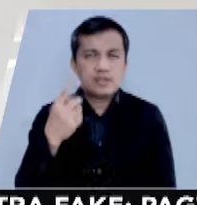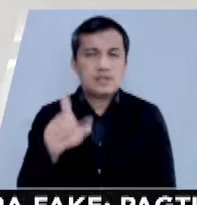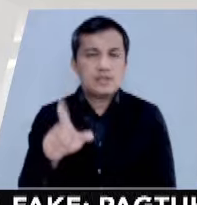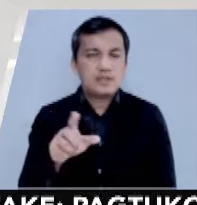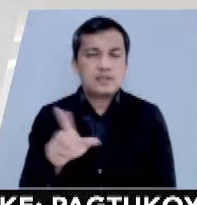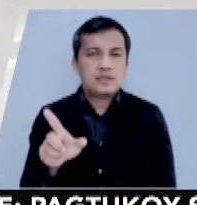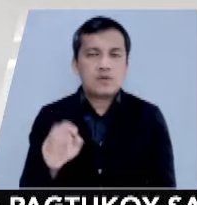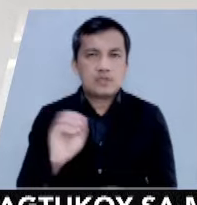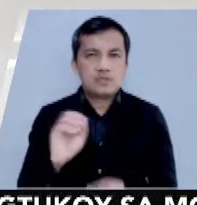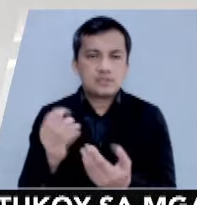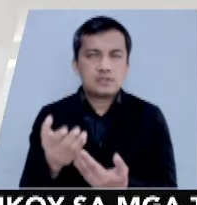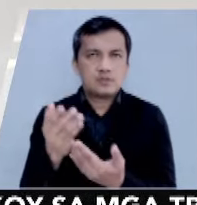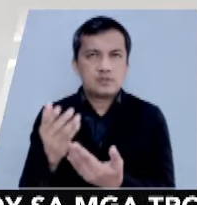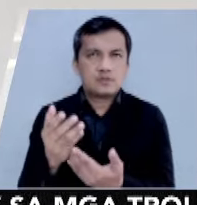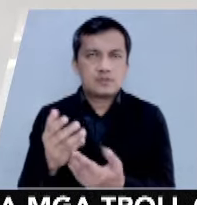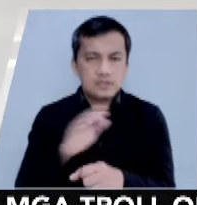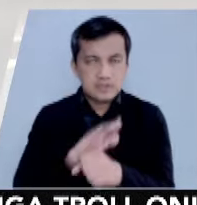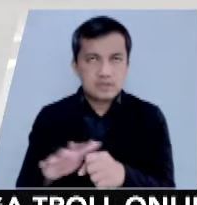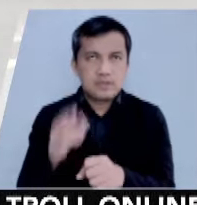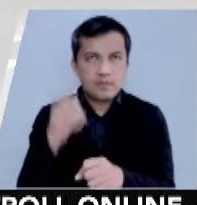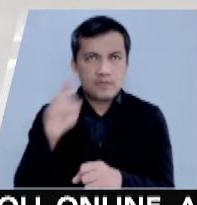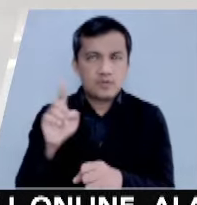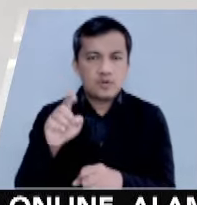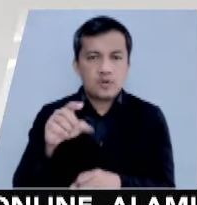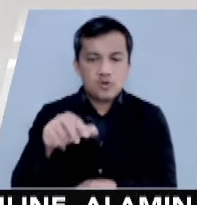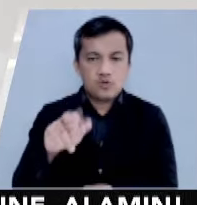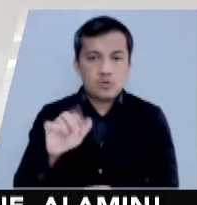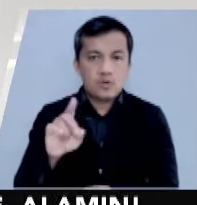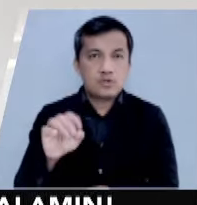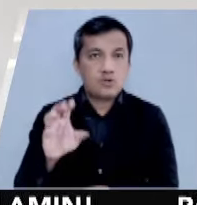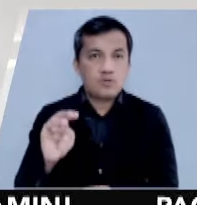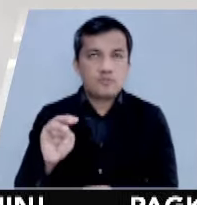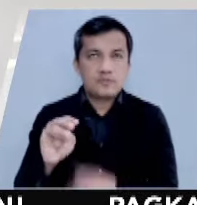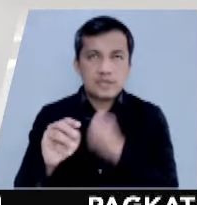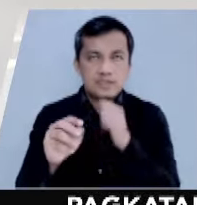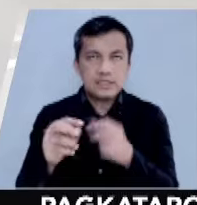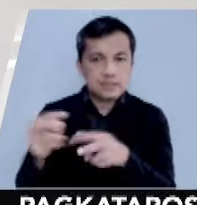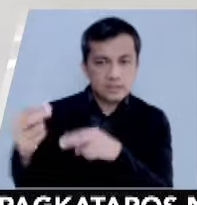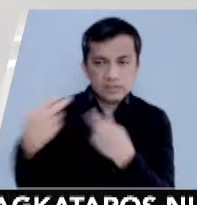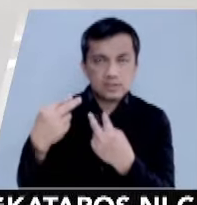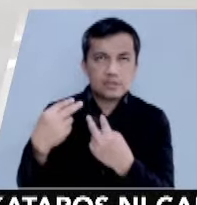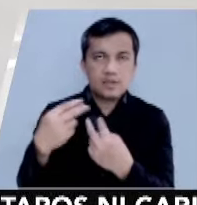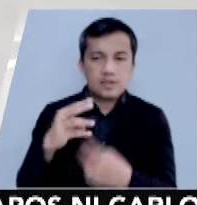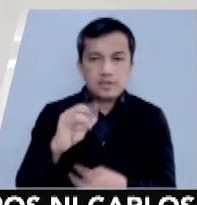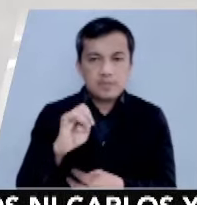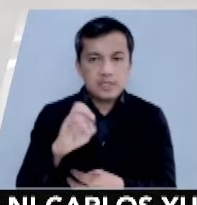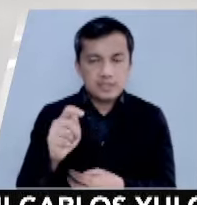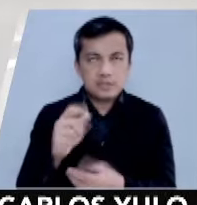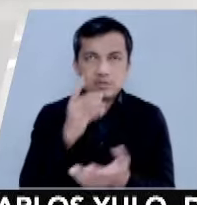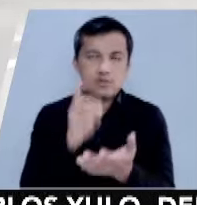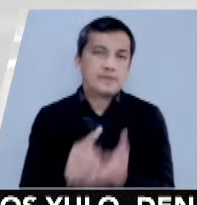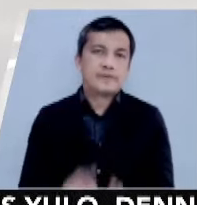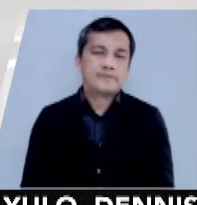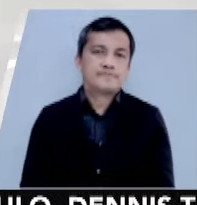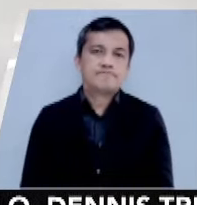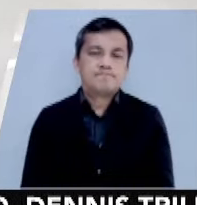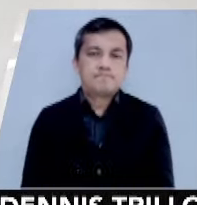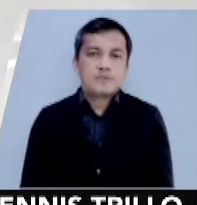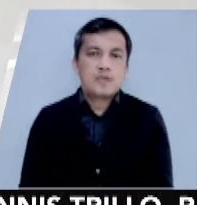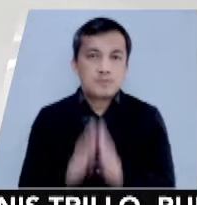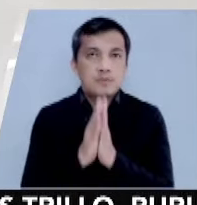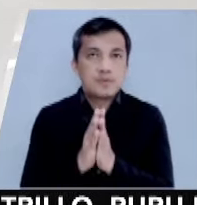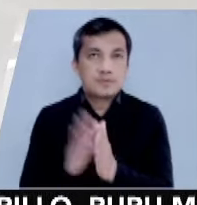na magiging sapat anya para sa Quadcom na hindi anya tinitignan ang merito ng mga dokumento. Ipinagdarasal umano niya